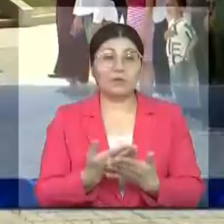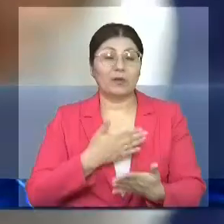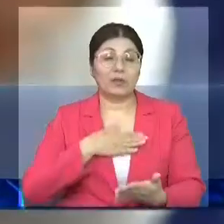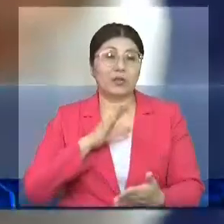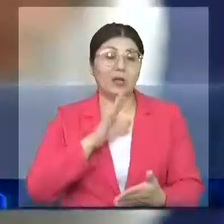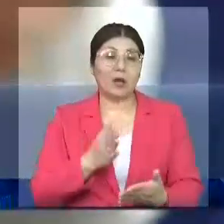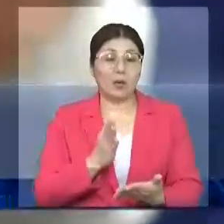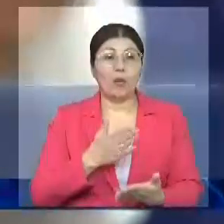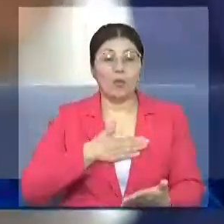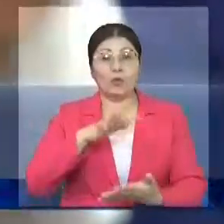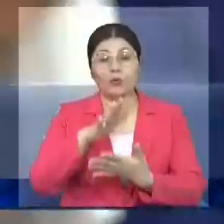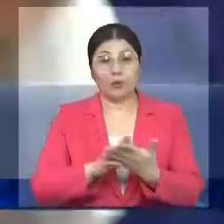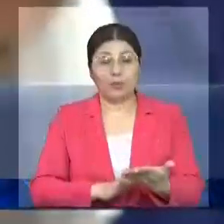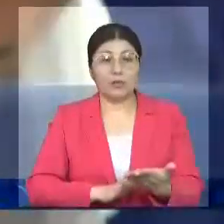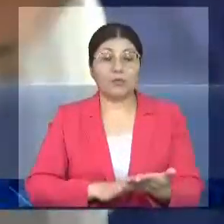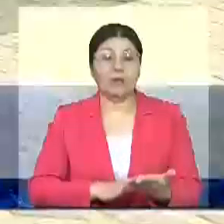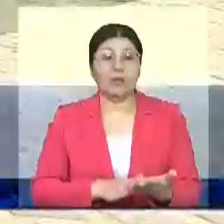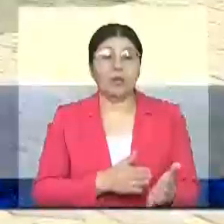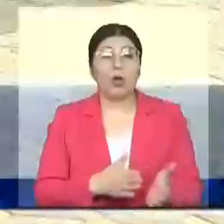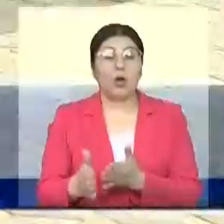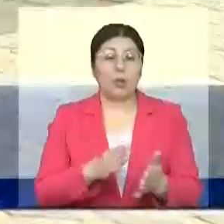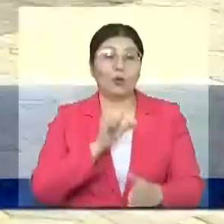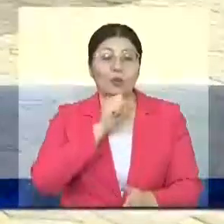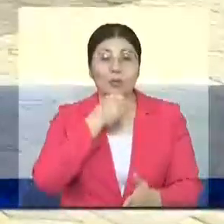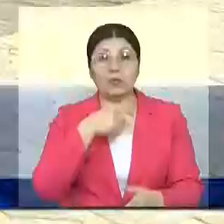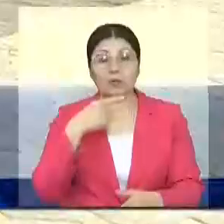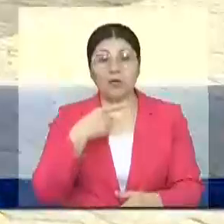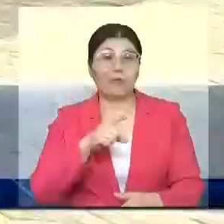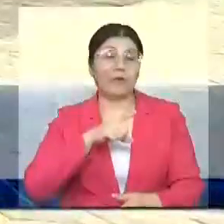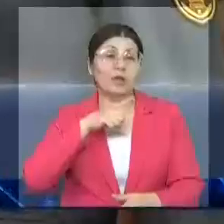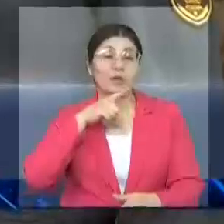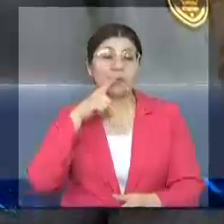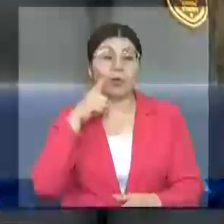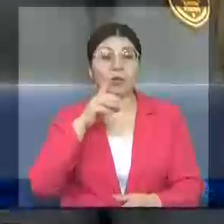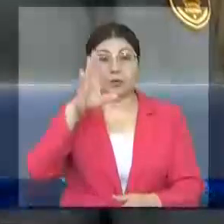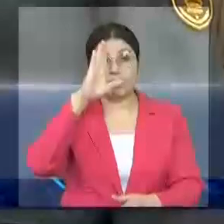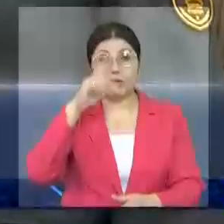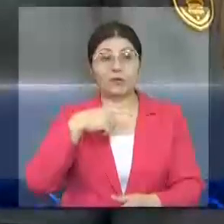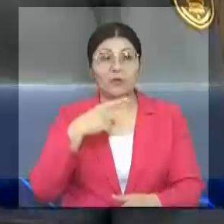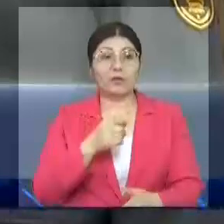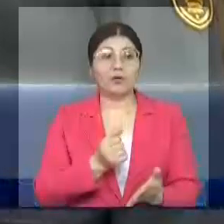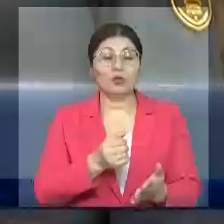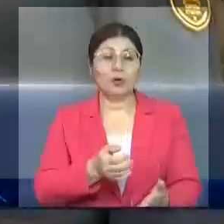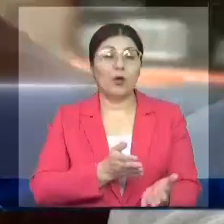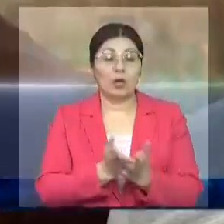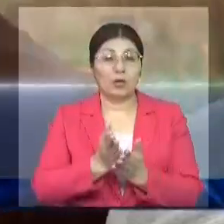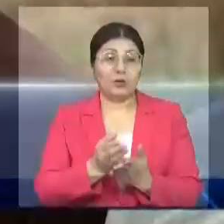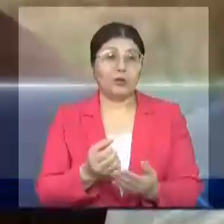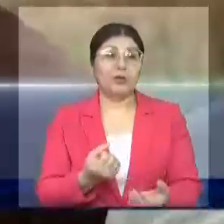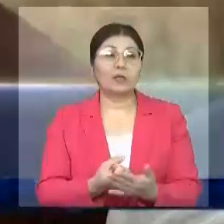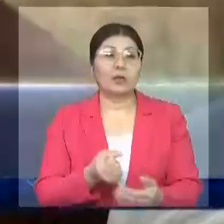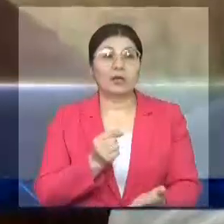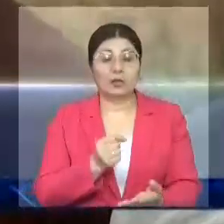решил последовать его примеру отмечает призывник молодой человек родом из жилого массива Пригородный Сергей подчеркивает что служба вооружённых силах даёт хорошие